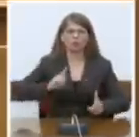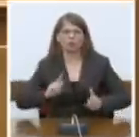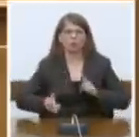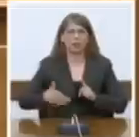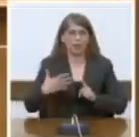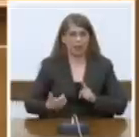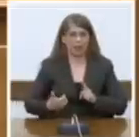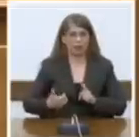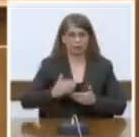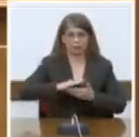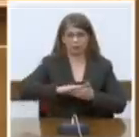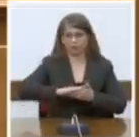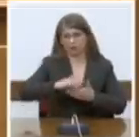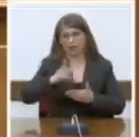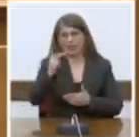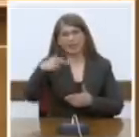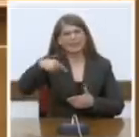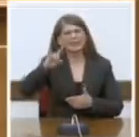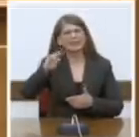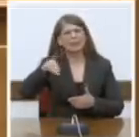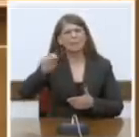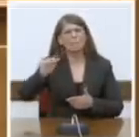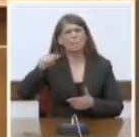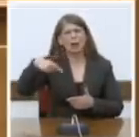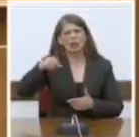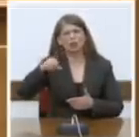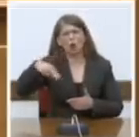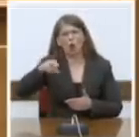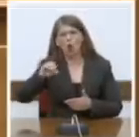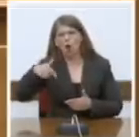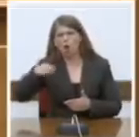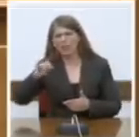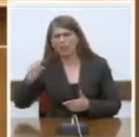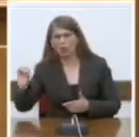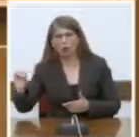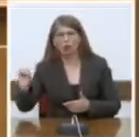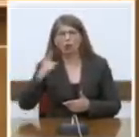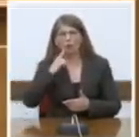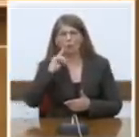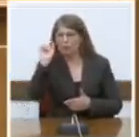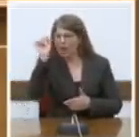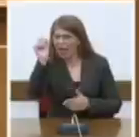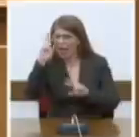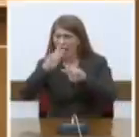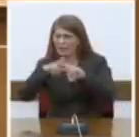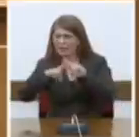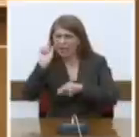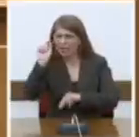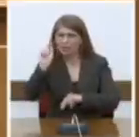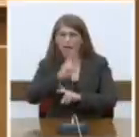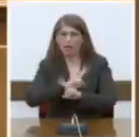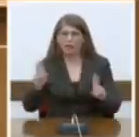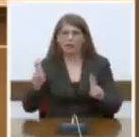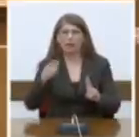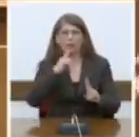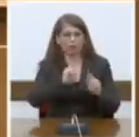Ο άλλος άριστος, ο κύριος Κερακάκης, είναι δυνατόν νομοθέτης ότι το κτηματολόγιο κλείνει με εκκρεμότητες? Με αστερίσκους, χωρίς δηλαδή καθαρούς τίτλους. Για να γίνει ένα ξενοδοχείο, να γίνει